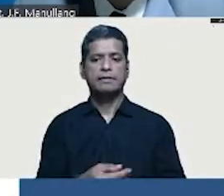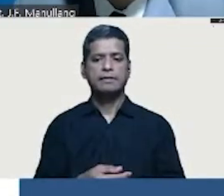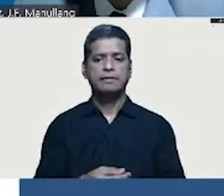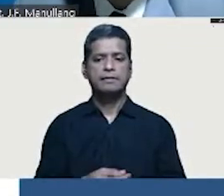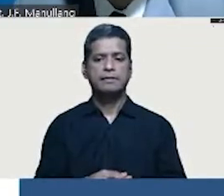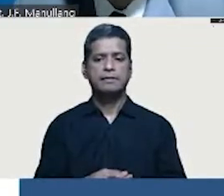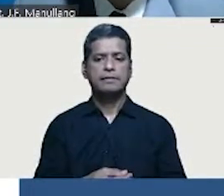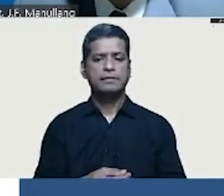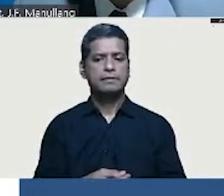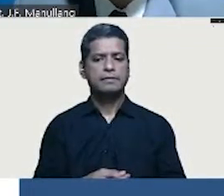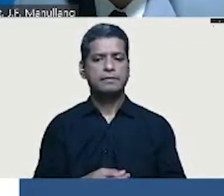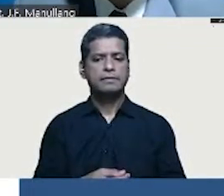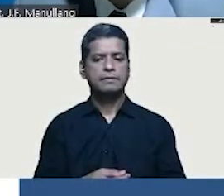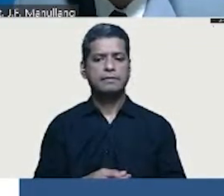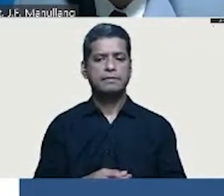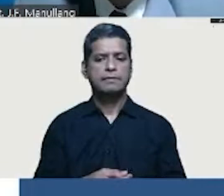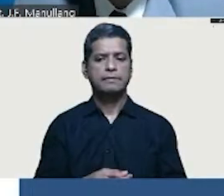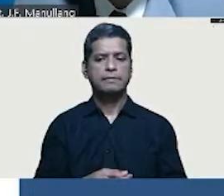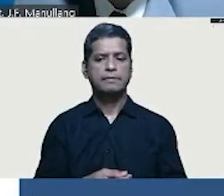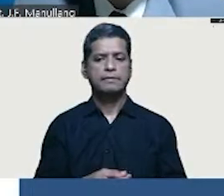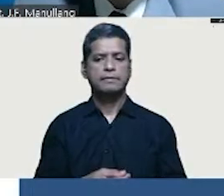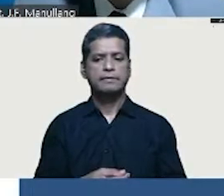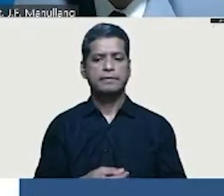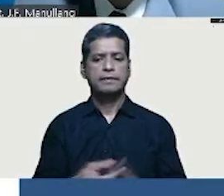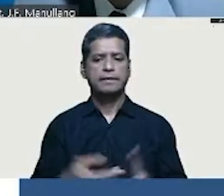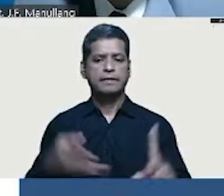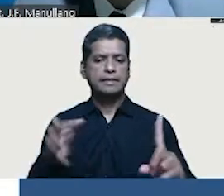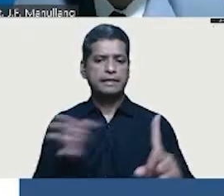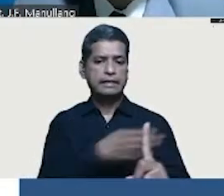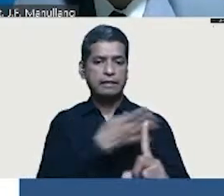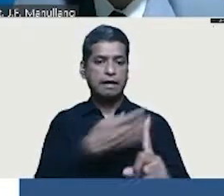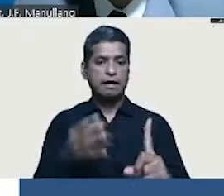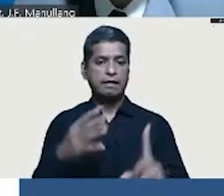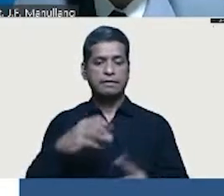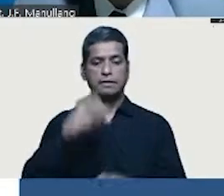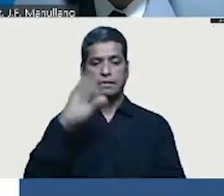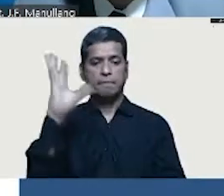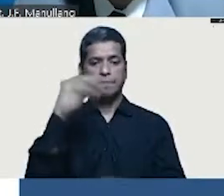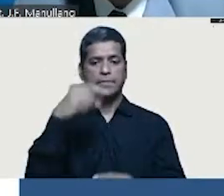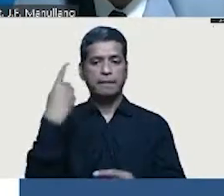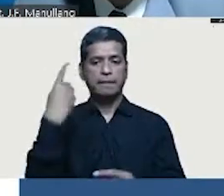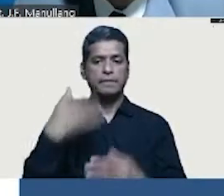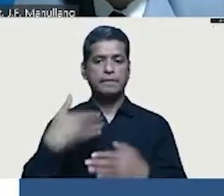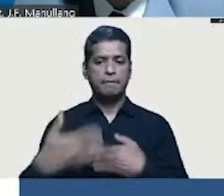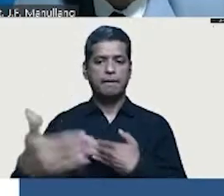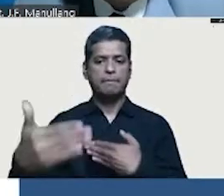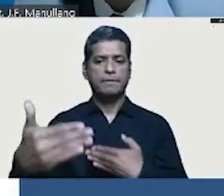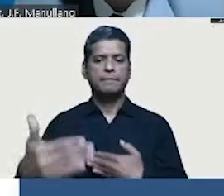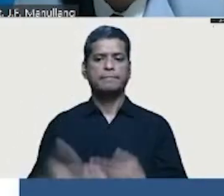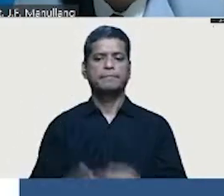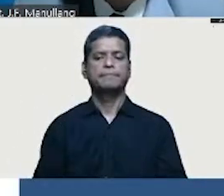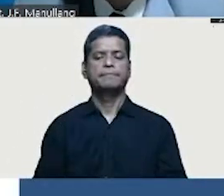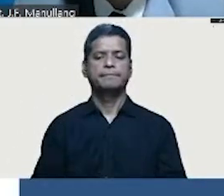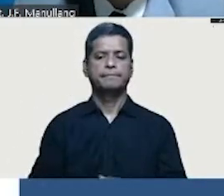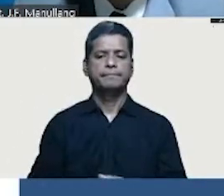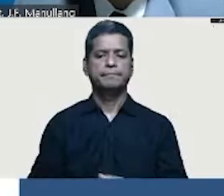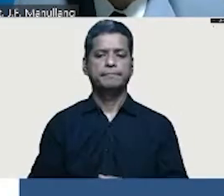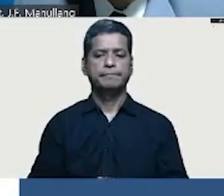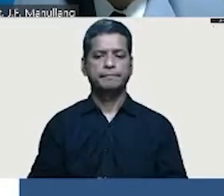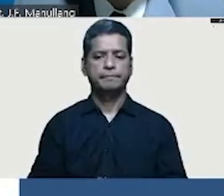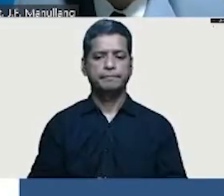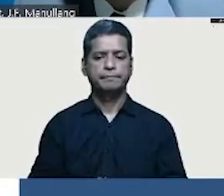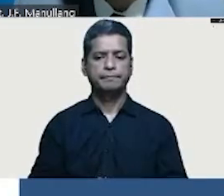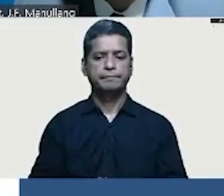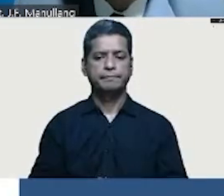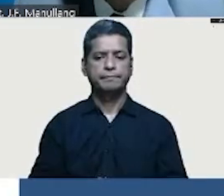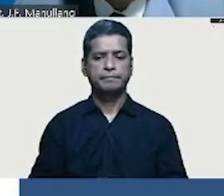di dalam ayat 11 tadi woi bablas S11 asapnya yang naik selama-lamanya tetapi